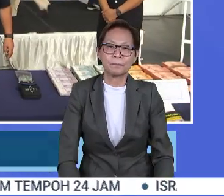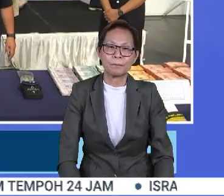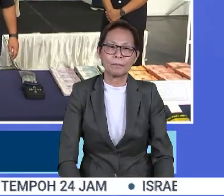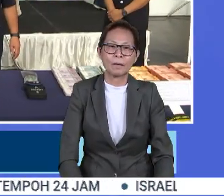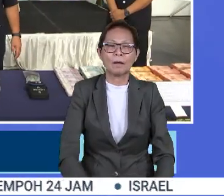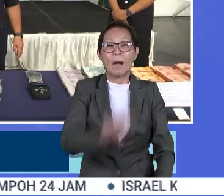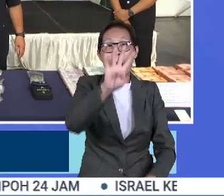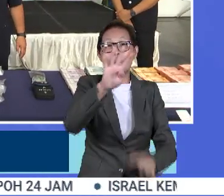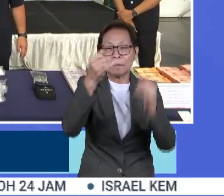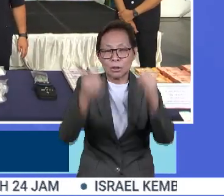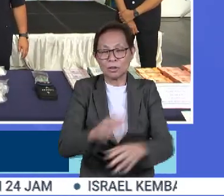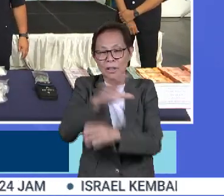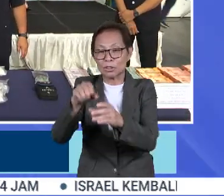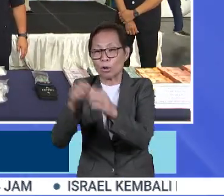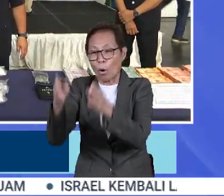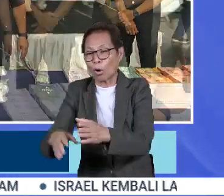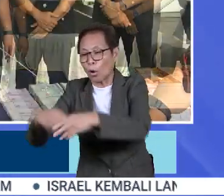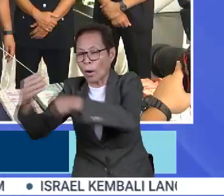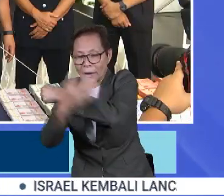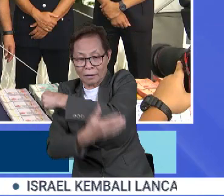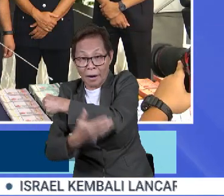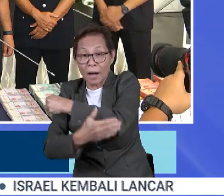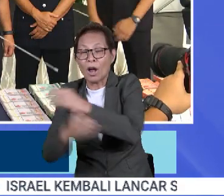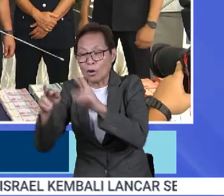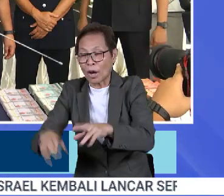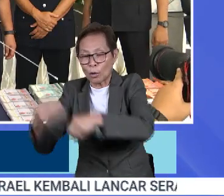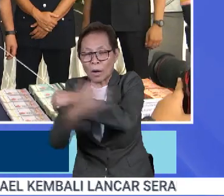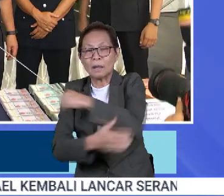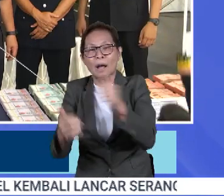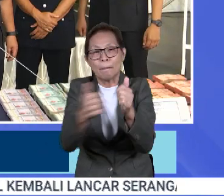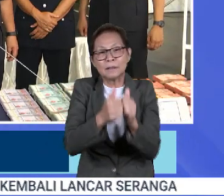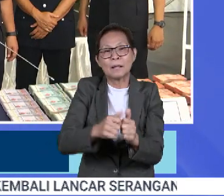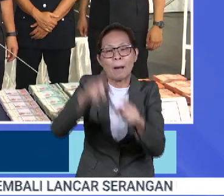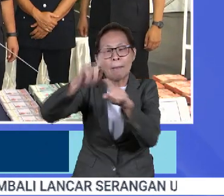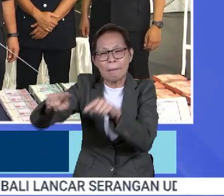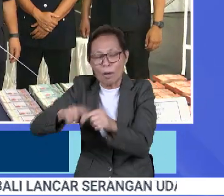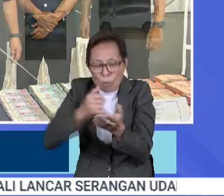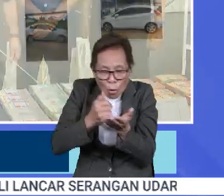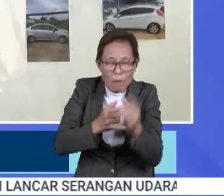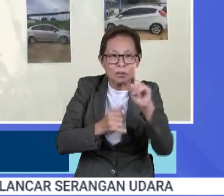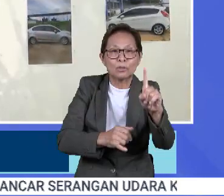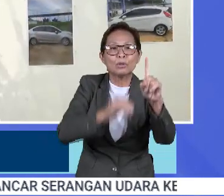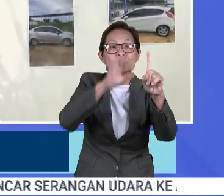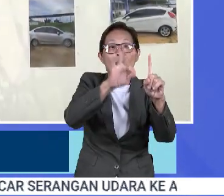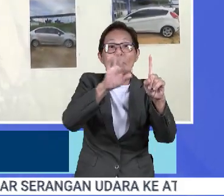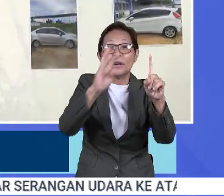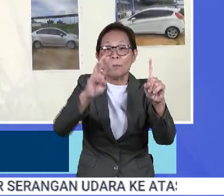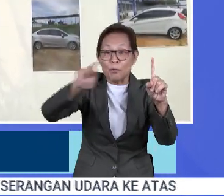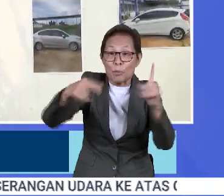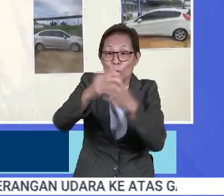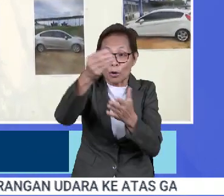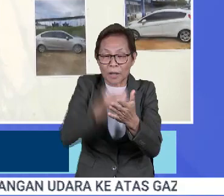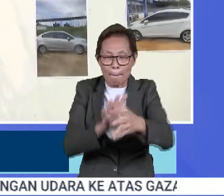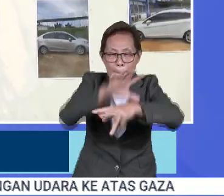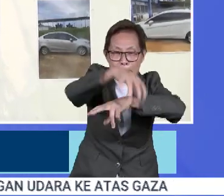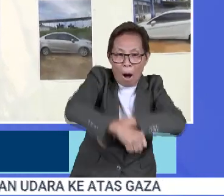4 individu termasuk Seorang warga asing ditahan bersama berbagai jenis dada bernilai 196.000 Ringgit dalam